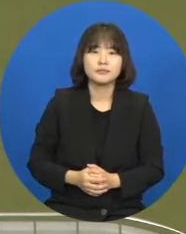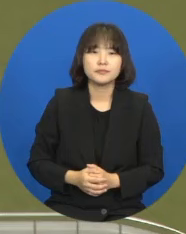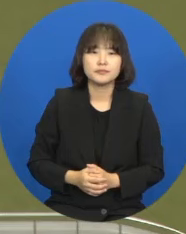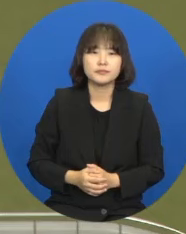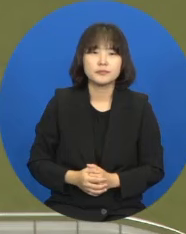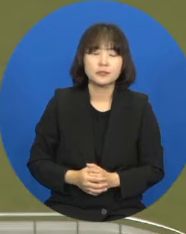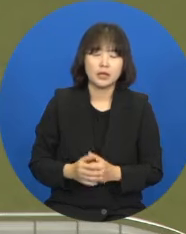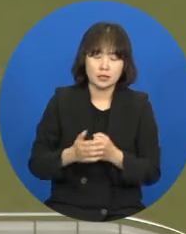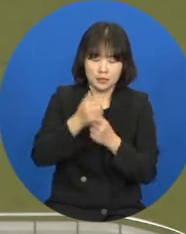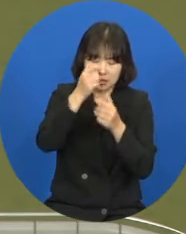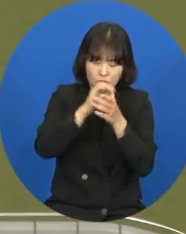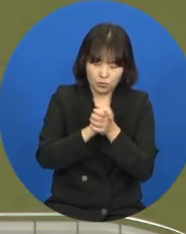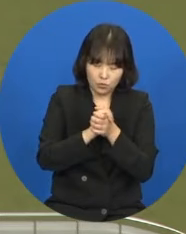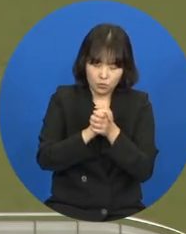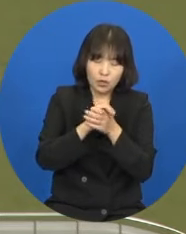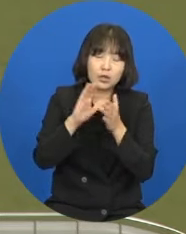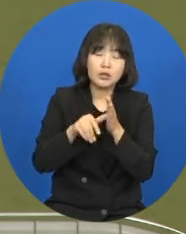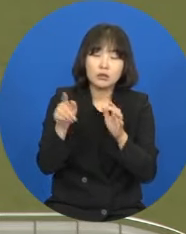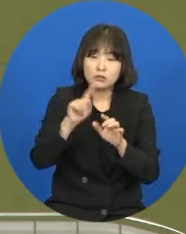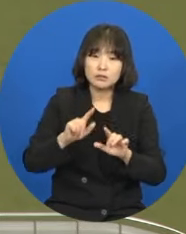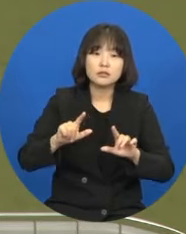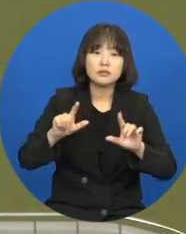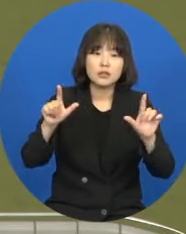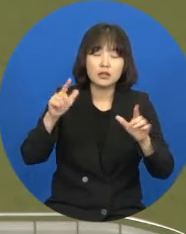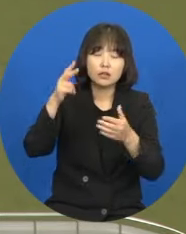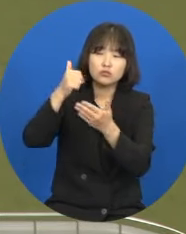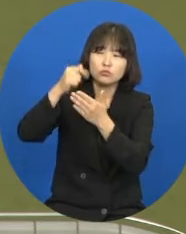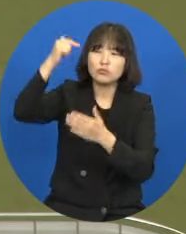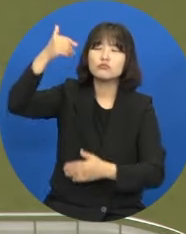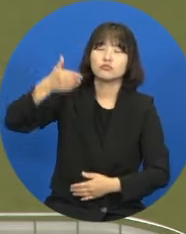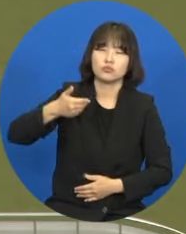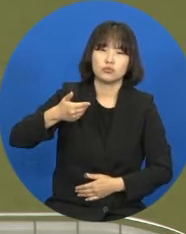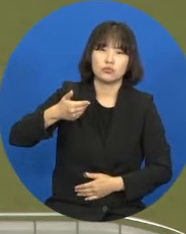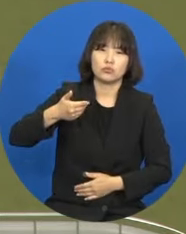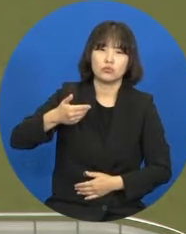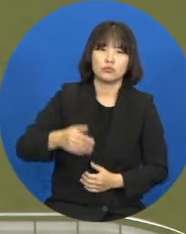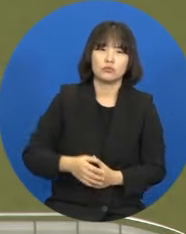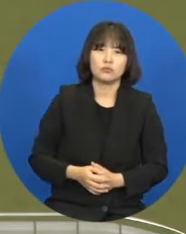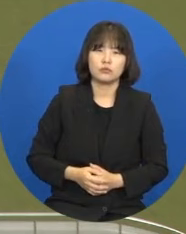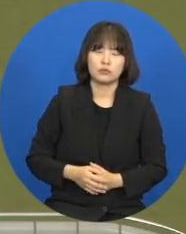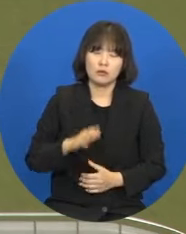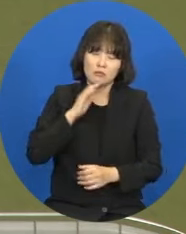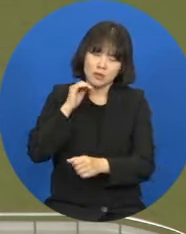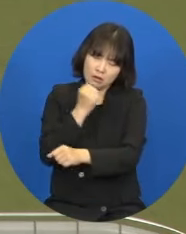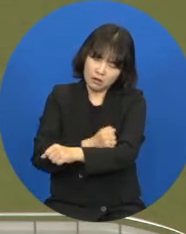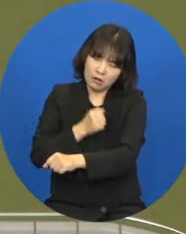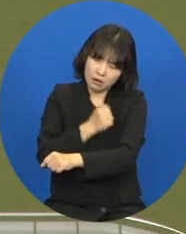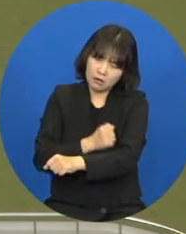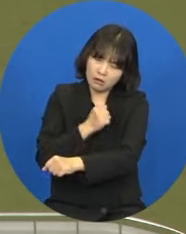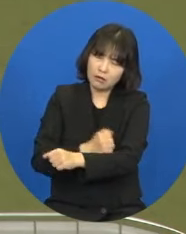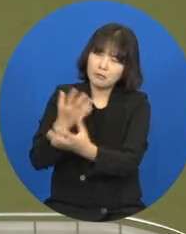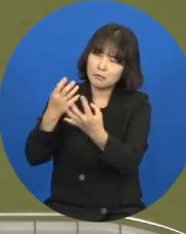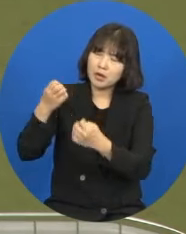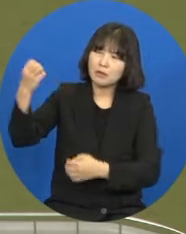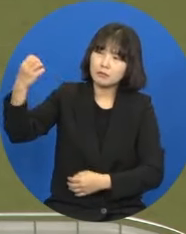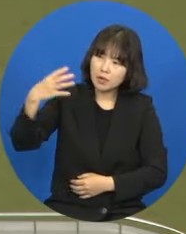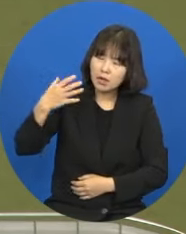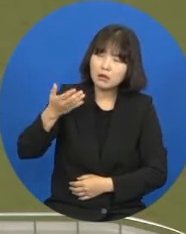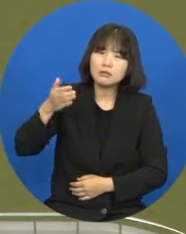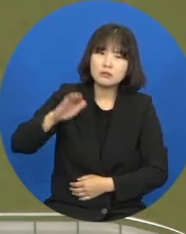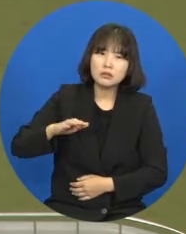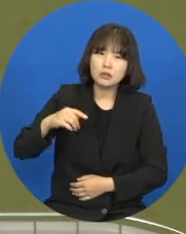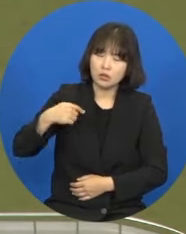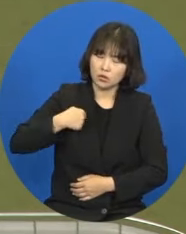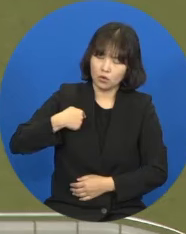기도하는데 어느날 주님께서 저게 이렇게 묻는 것 같았습니다 참 수고가 많다 그런데 네가